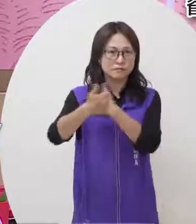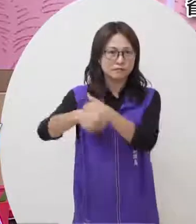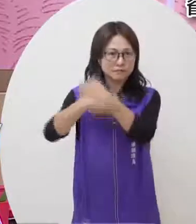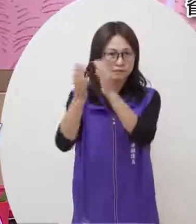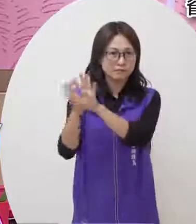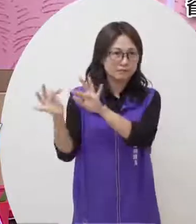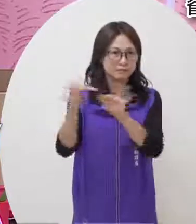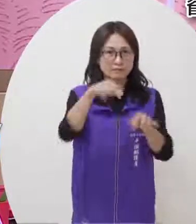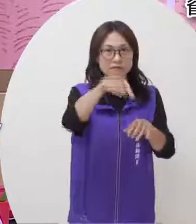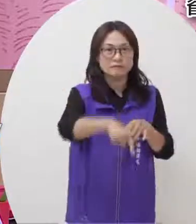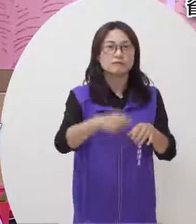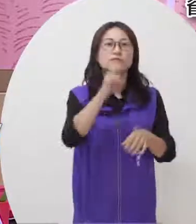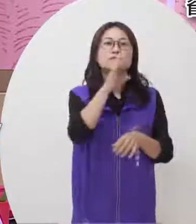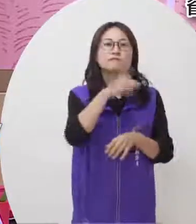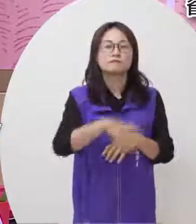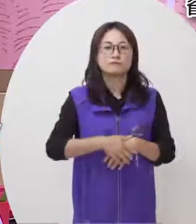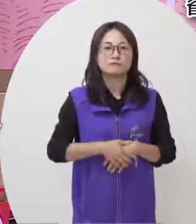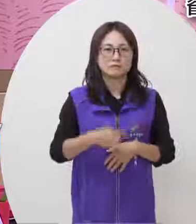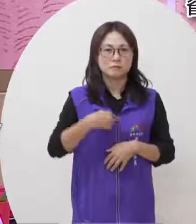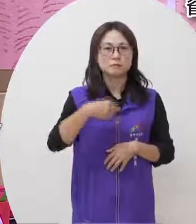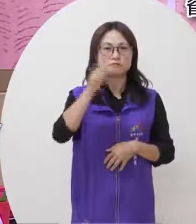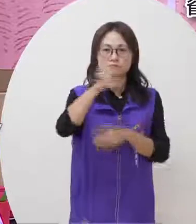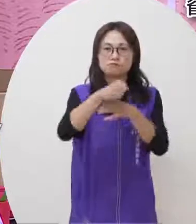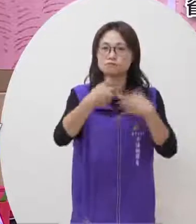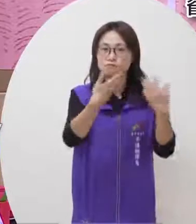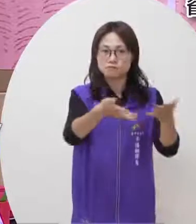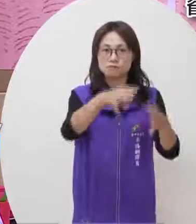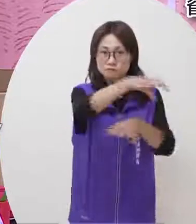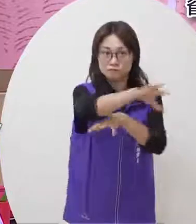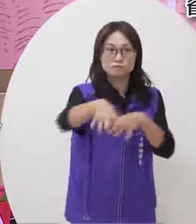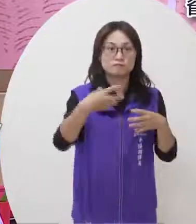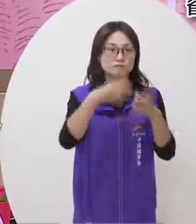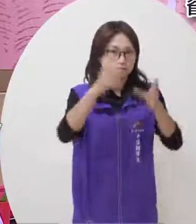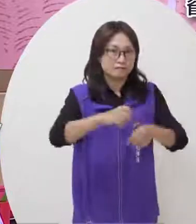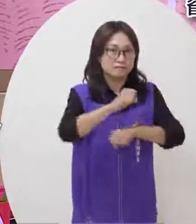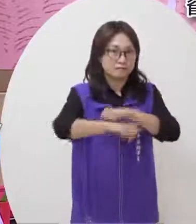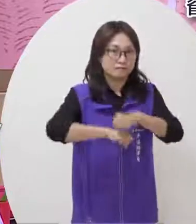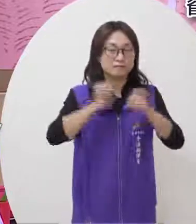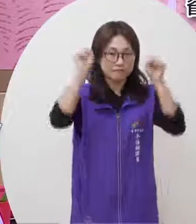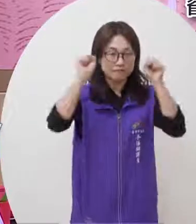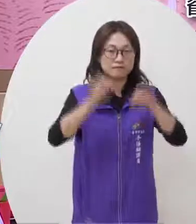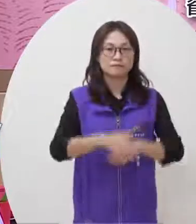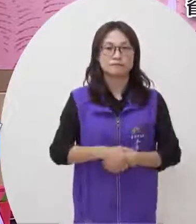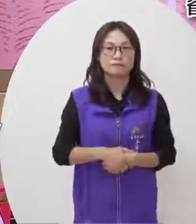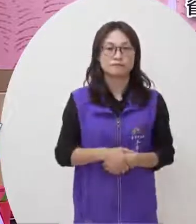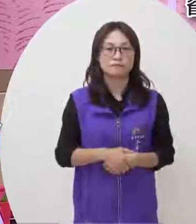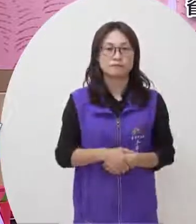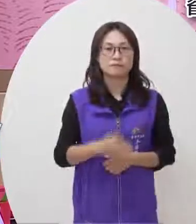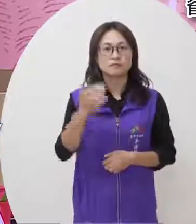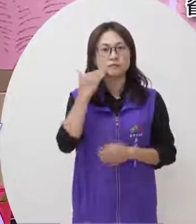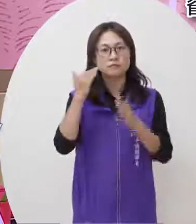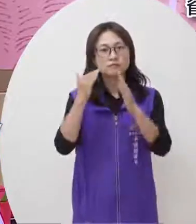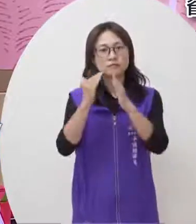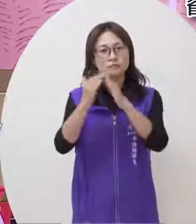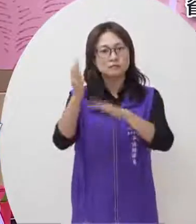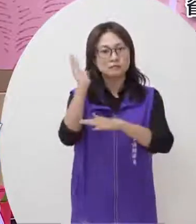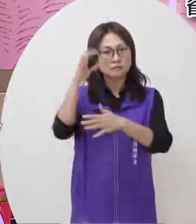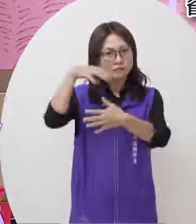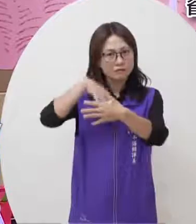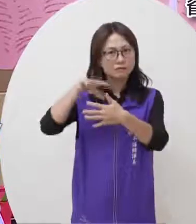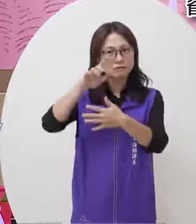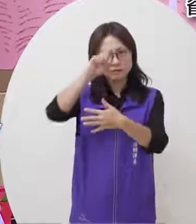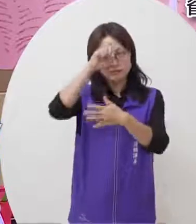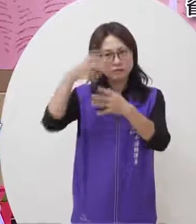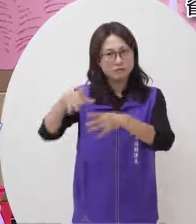供出来跟想要到台中举办活动或者是运动局市府内部想要主办的活动当作一个